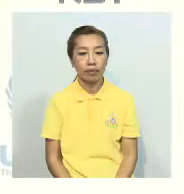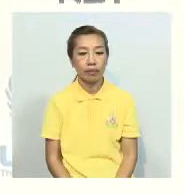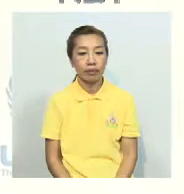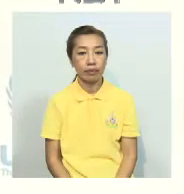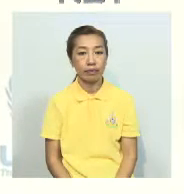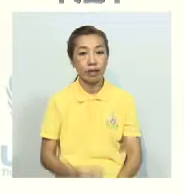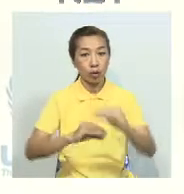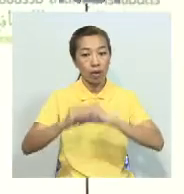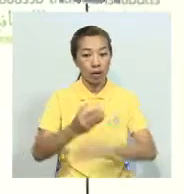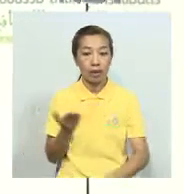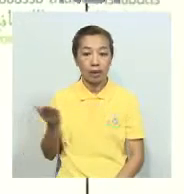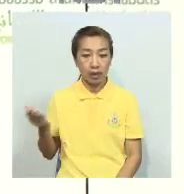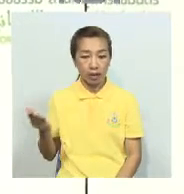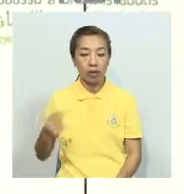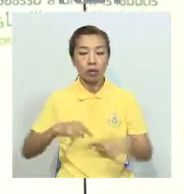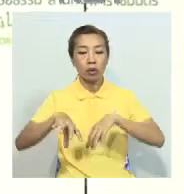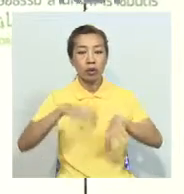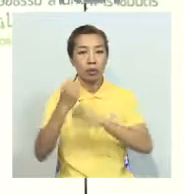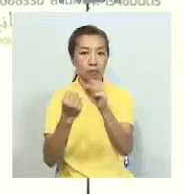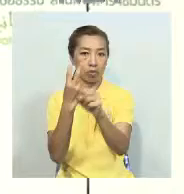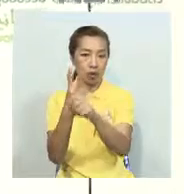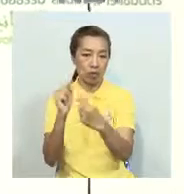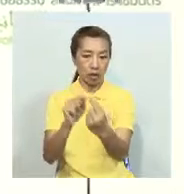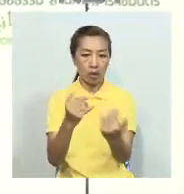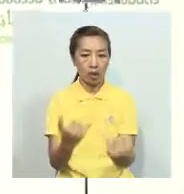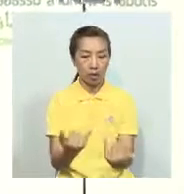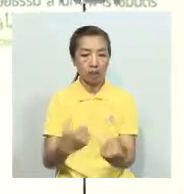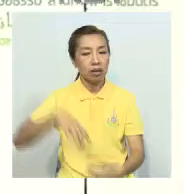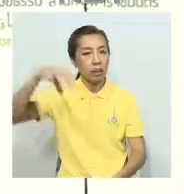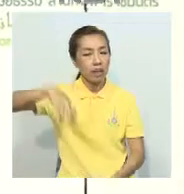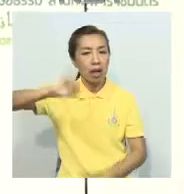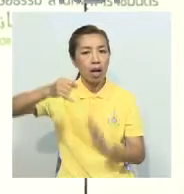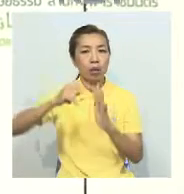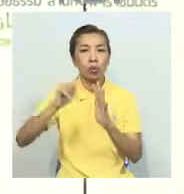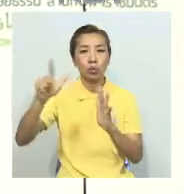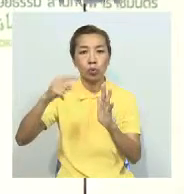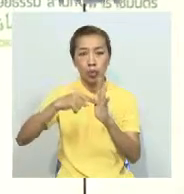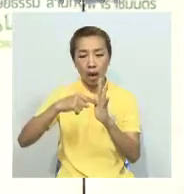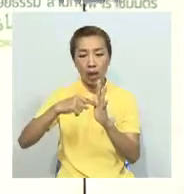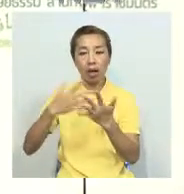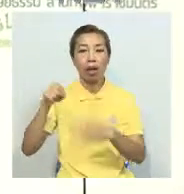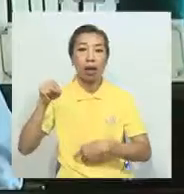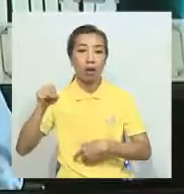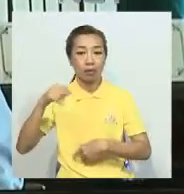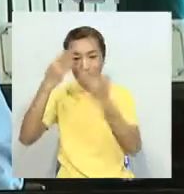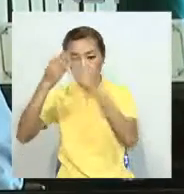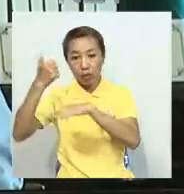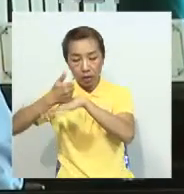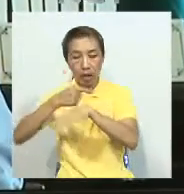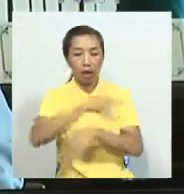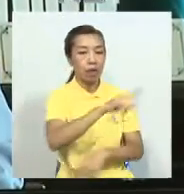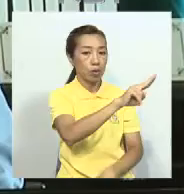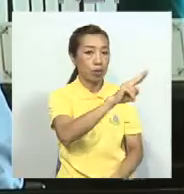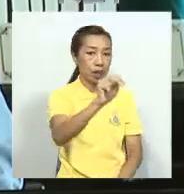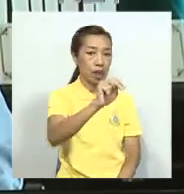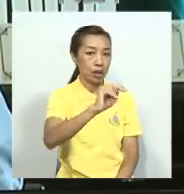ครงการรอมฎอนนี้เพื่อพี่น้องปีที่2นะคะที่จัดโดยสำนักงานจุฬาราชมนตรีได้ร่วมกับสำนักงานข้าหลวงใหญ่ผู้ลี้ภัยแห่งสหประชาช